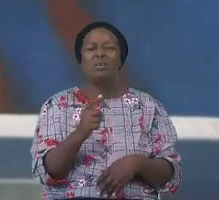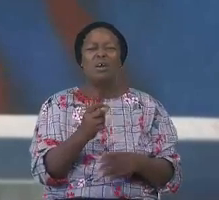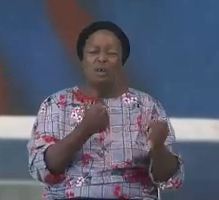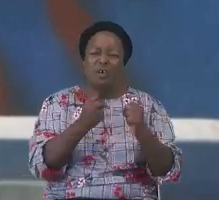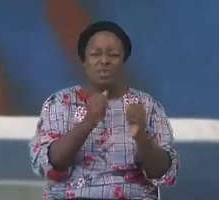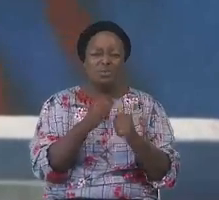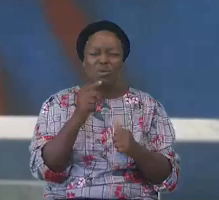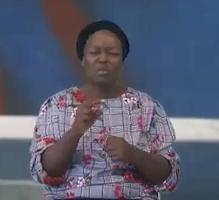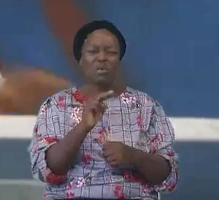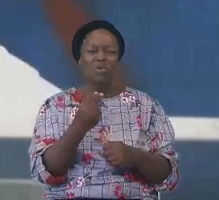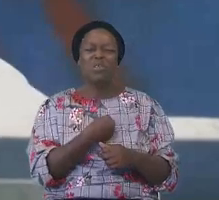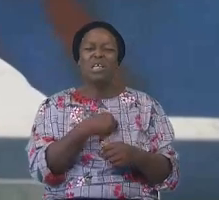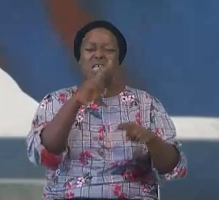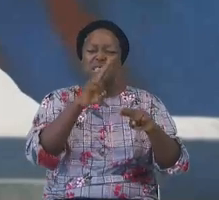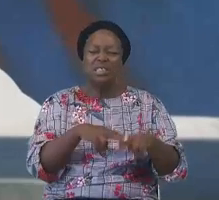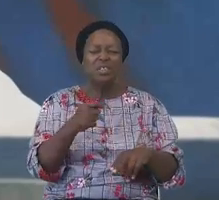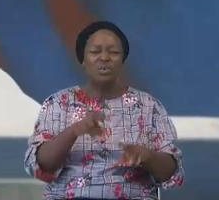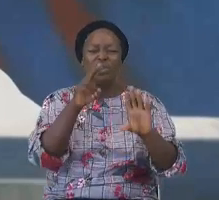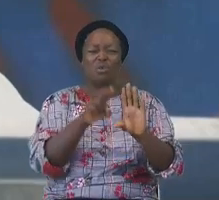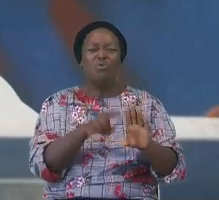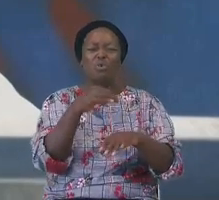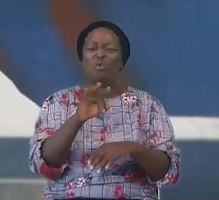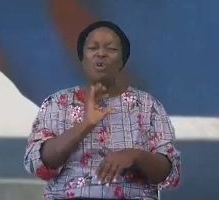Et règne sans rival.